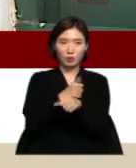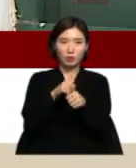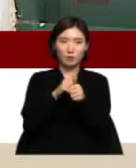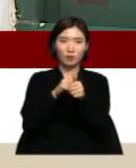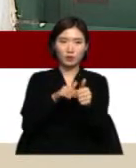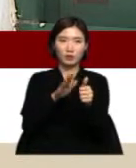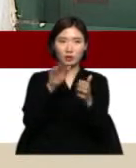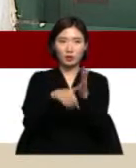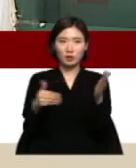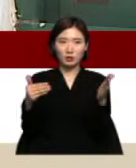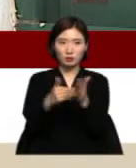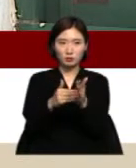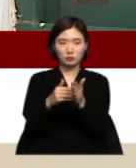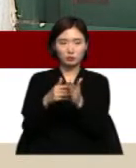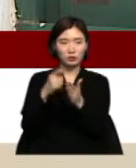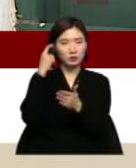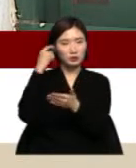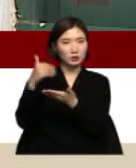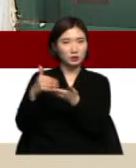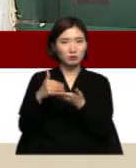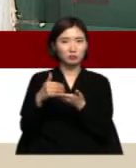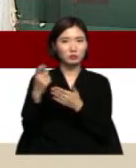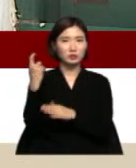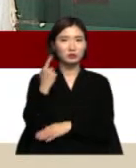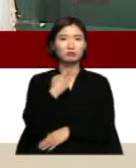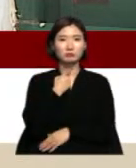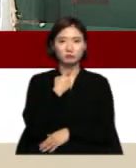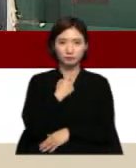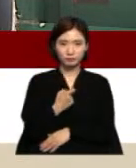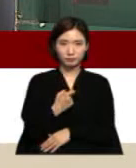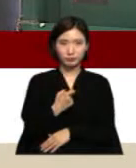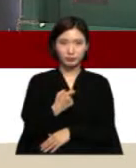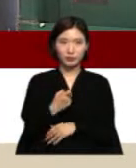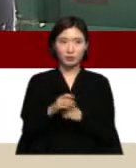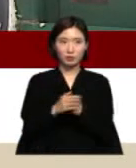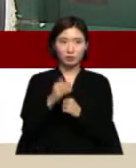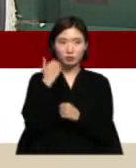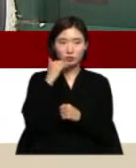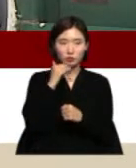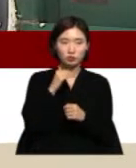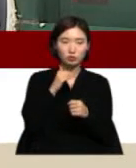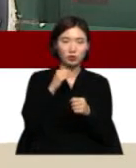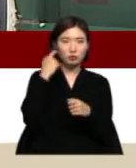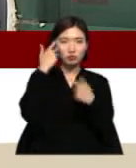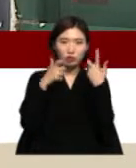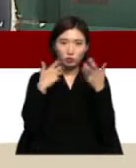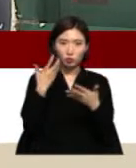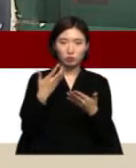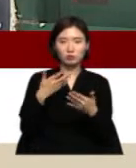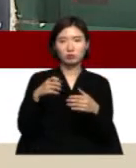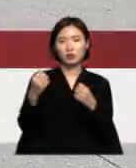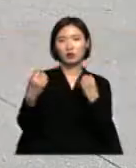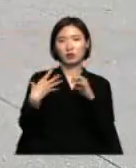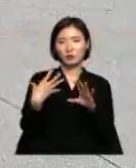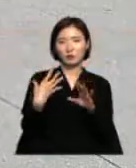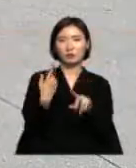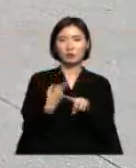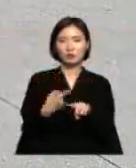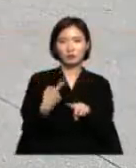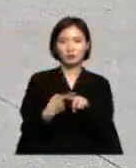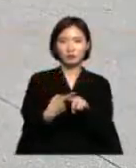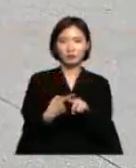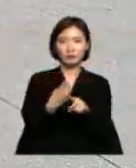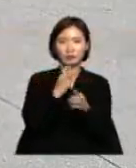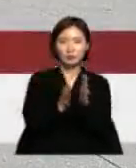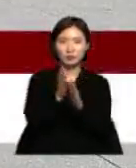번도 여기에서 의견을 들어본 적이 없는 거예요. 아니 그 어느 누구를 붙잡고 물어봐도 들어본 적이 없어요, 사람들이.